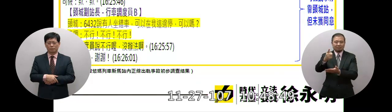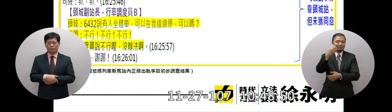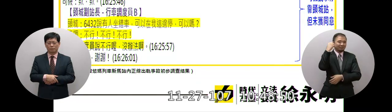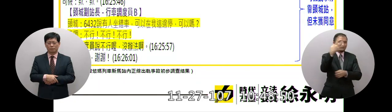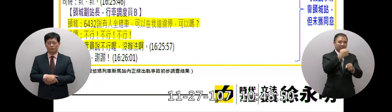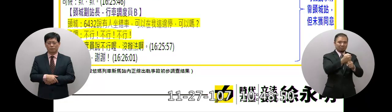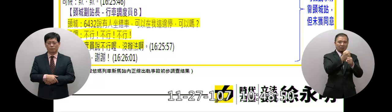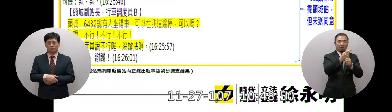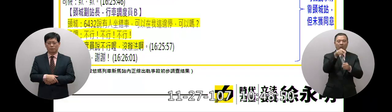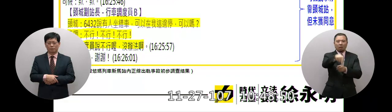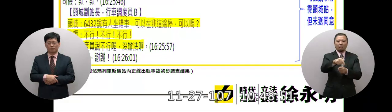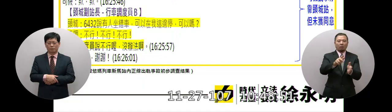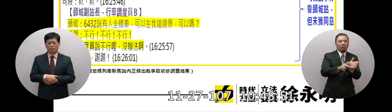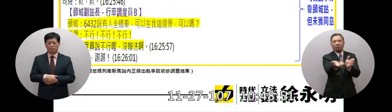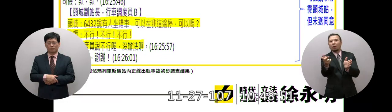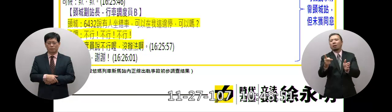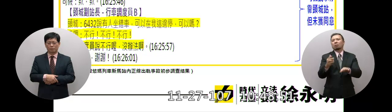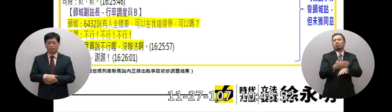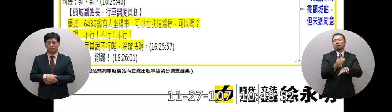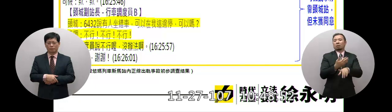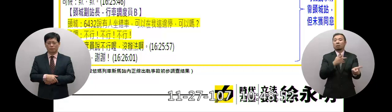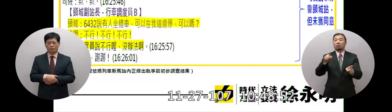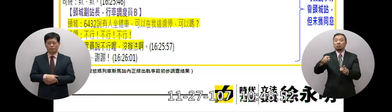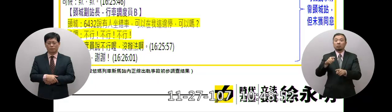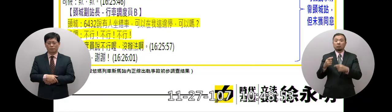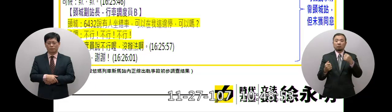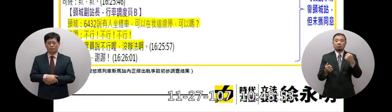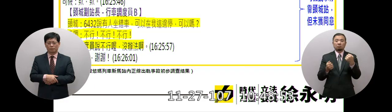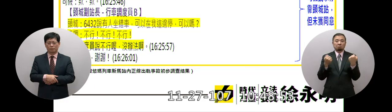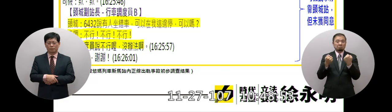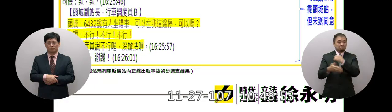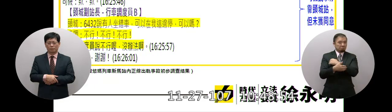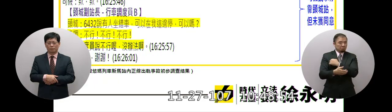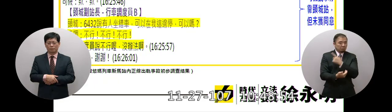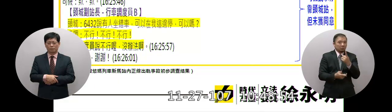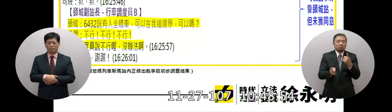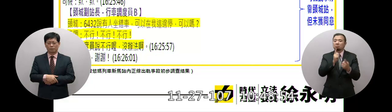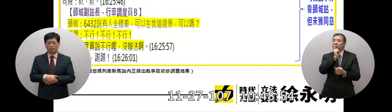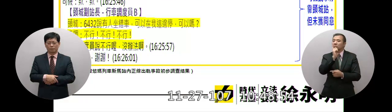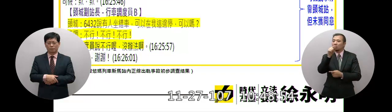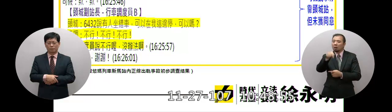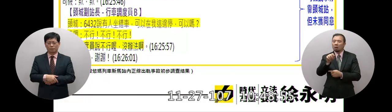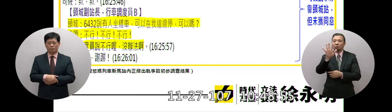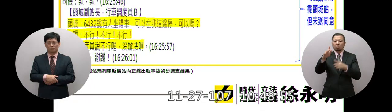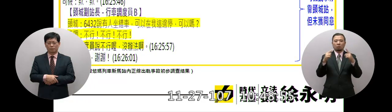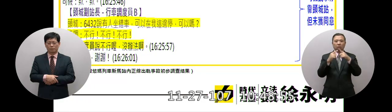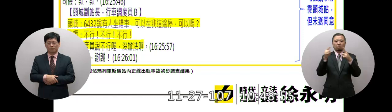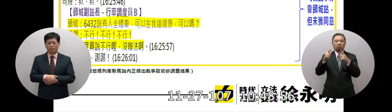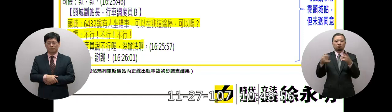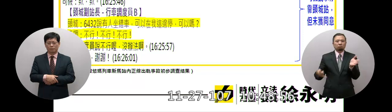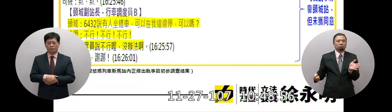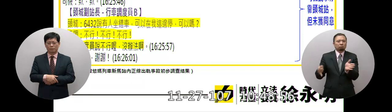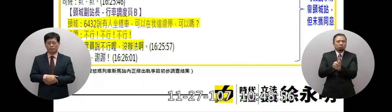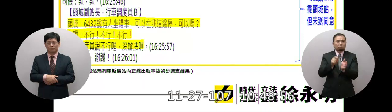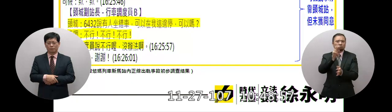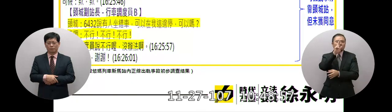要求，头城站的副站长说。有人坐错车，要我跟调度员报备